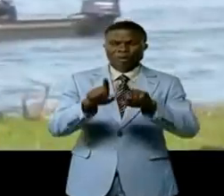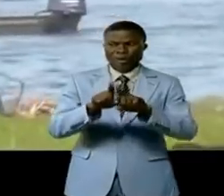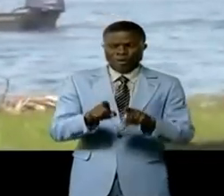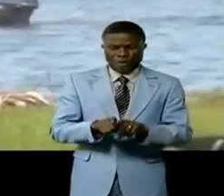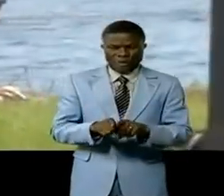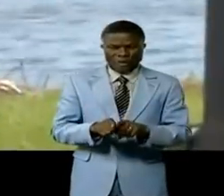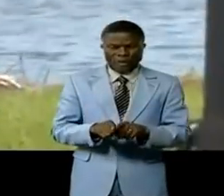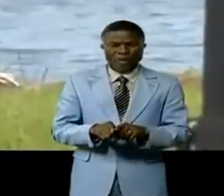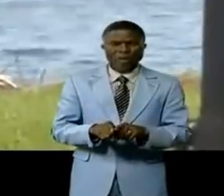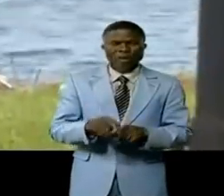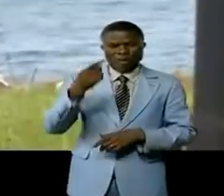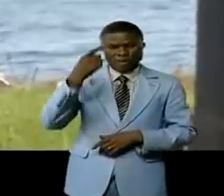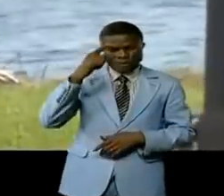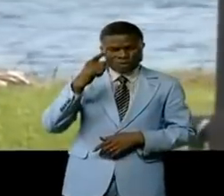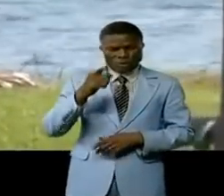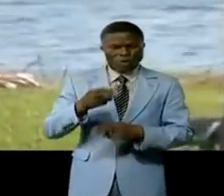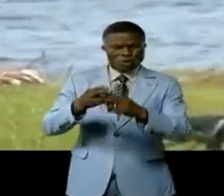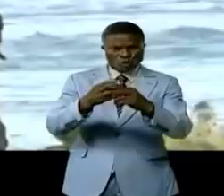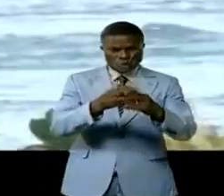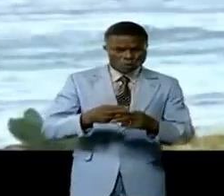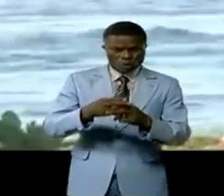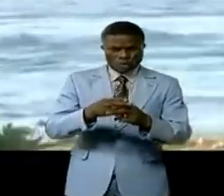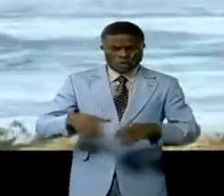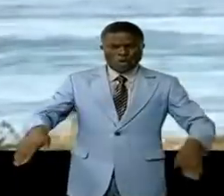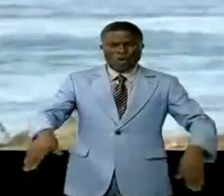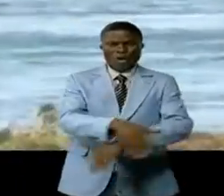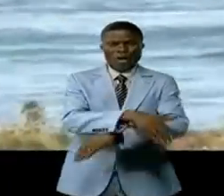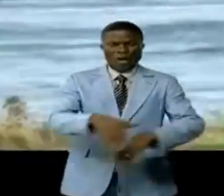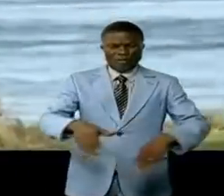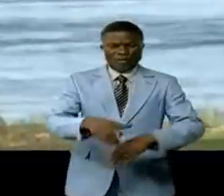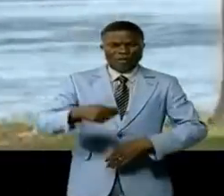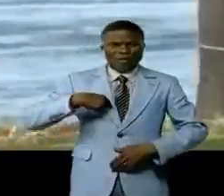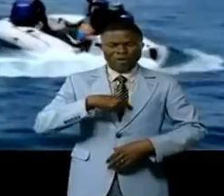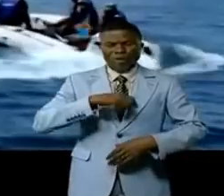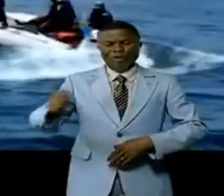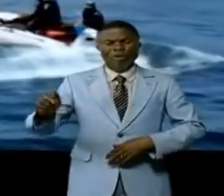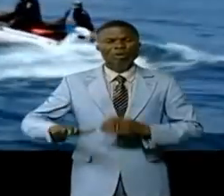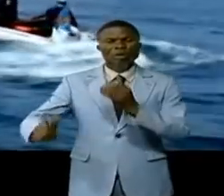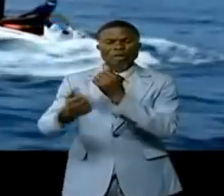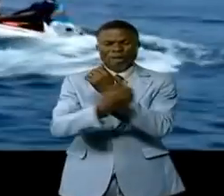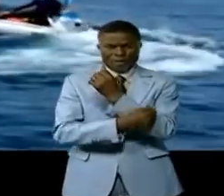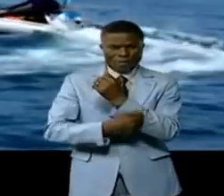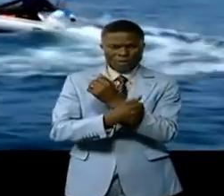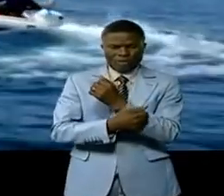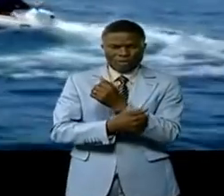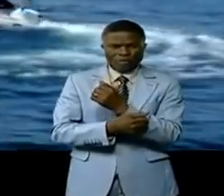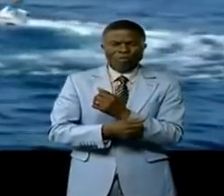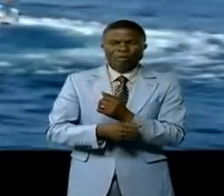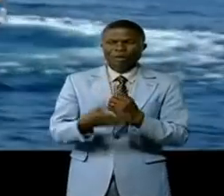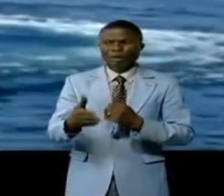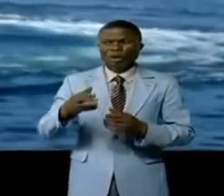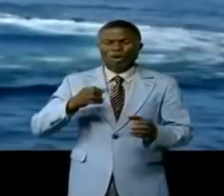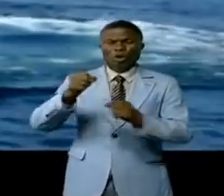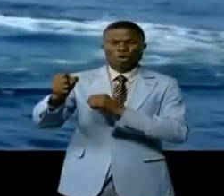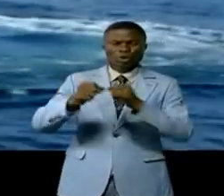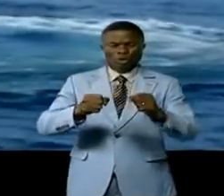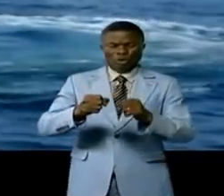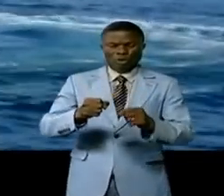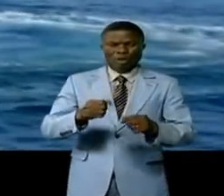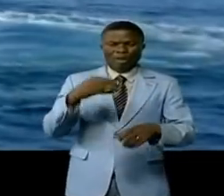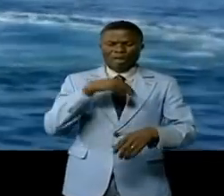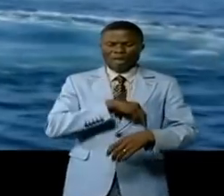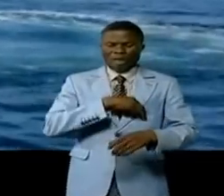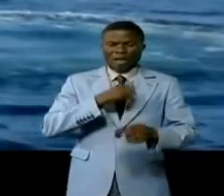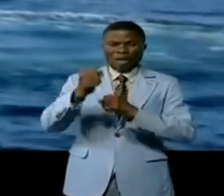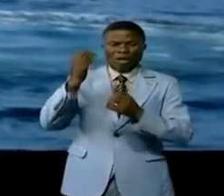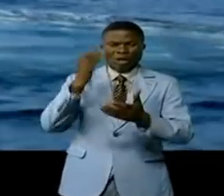et aussi surveiller notre frontière lacustre. Des patrouilles de combat, des missions évidentes, la lutte